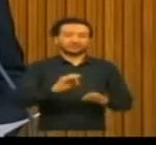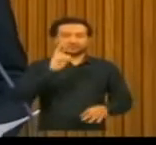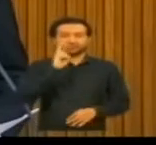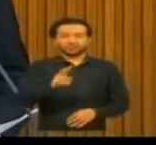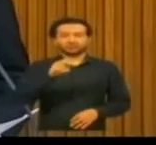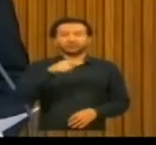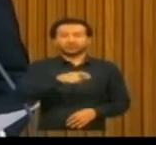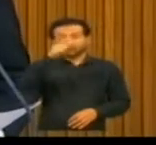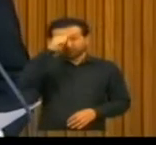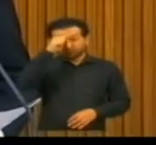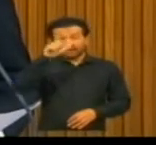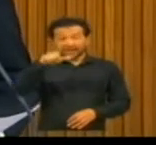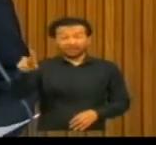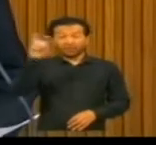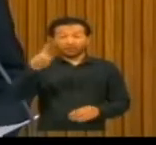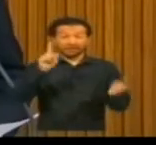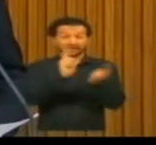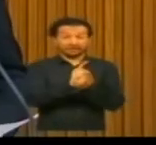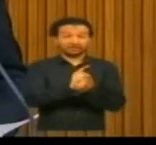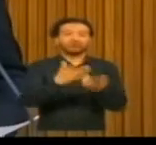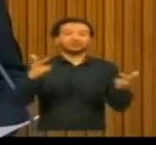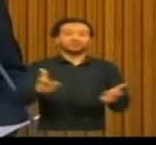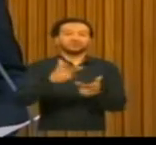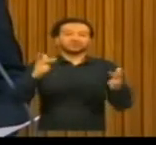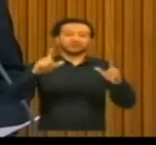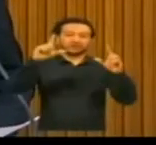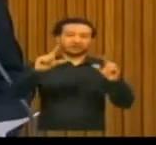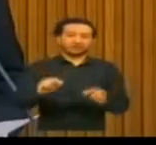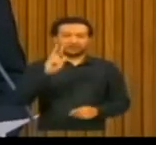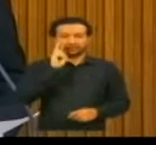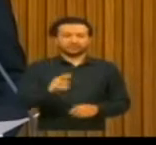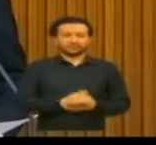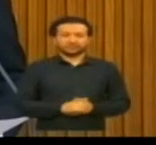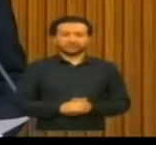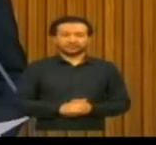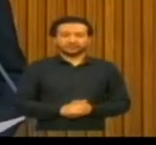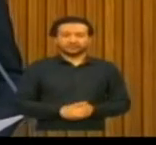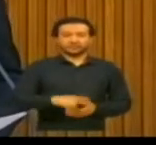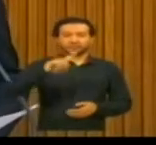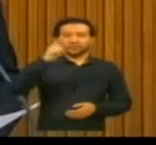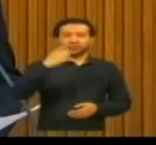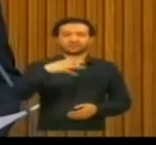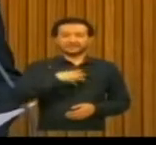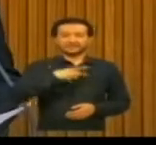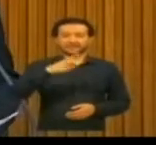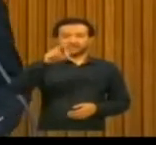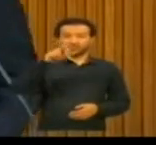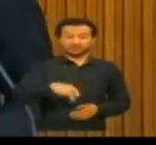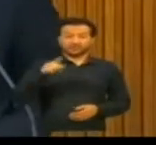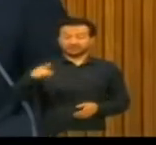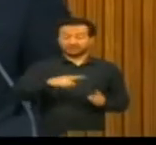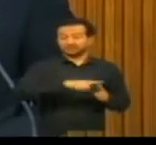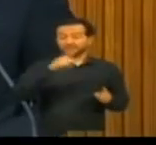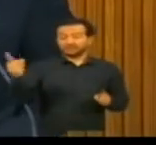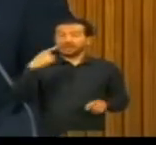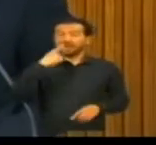Türk lirasının dolar karşısında kar gibi eridiğini gördük. 19 Haziran 2018'den yani o